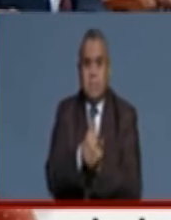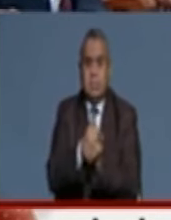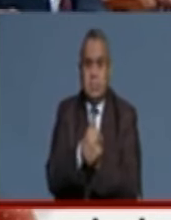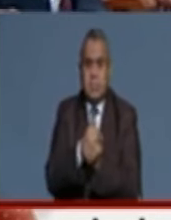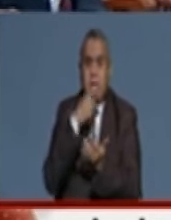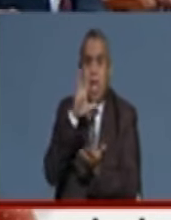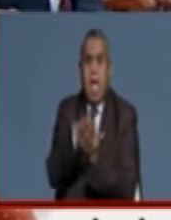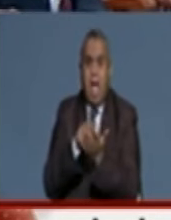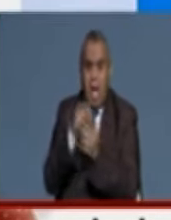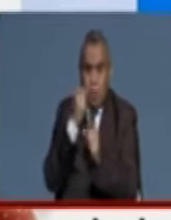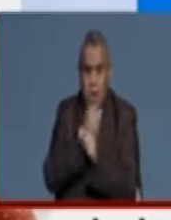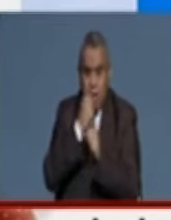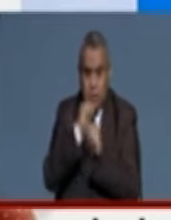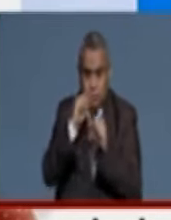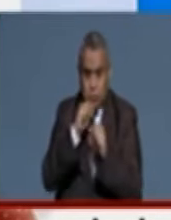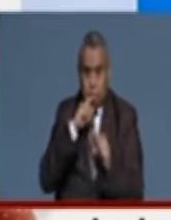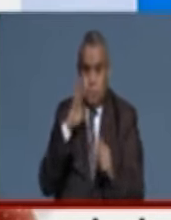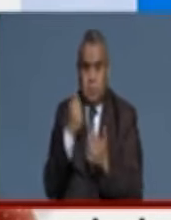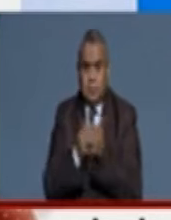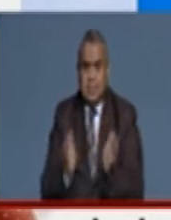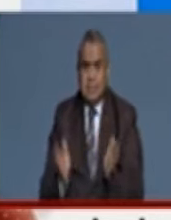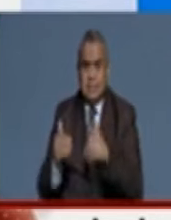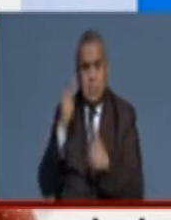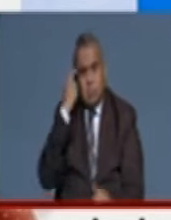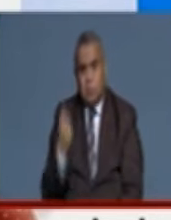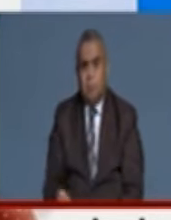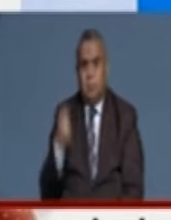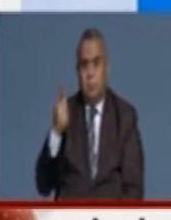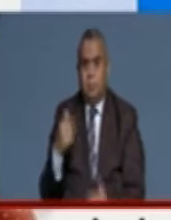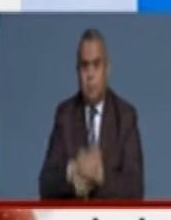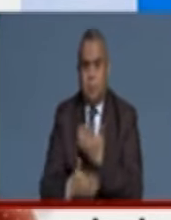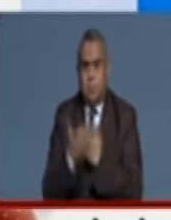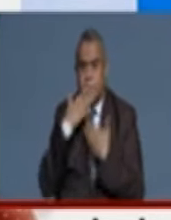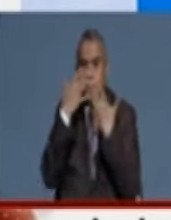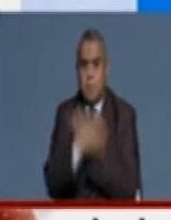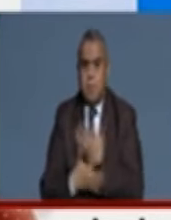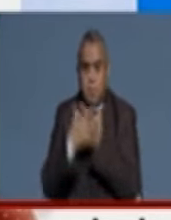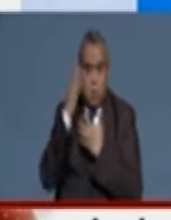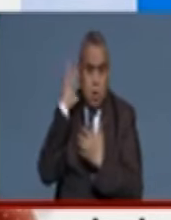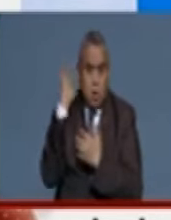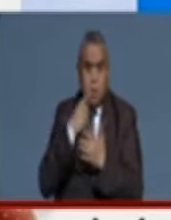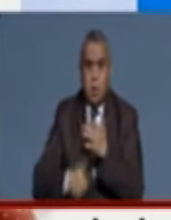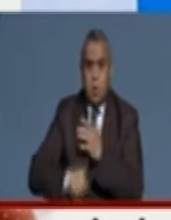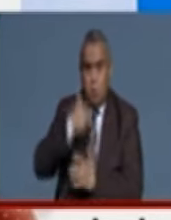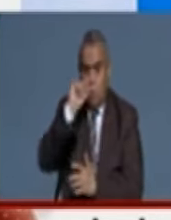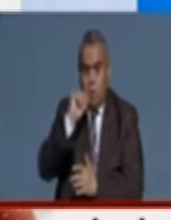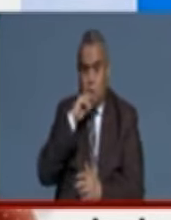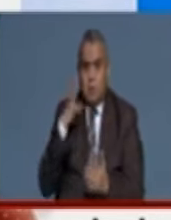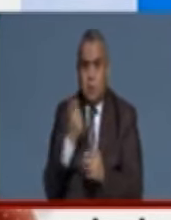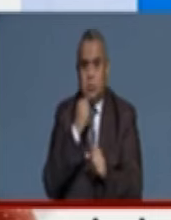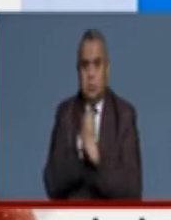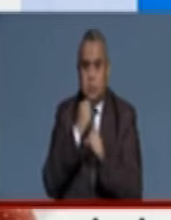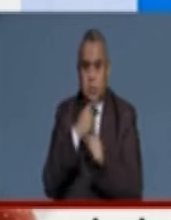فلسفتها وفكرنا بره الصندوق، وخدنا مجموعة من المشروعات المرحلة الأولى ودخناها في صندوق